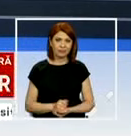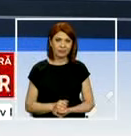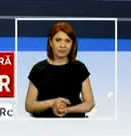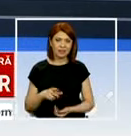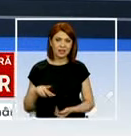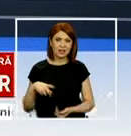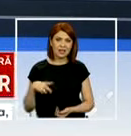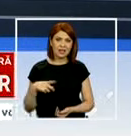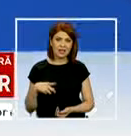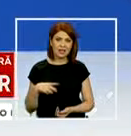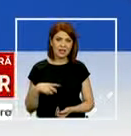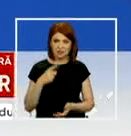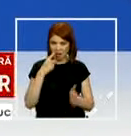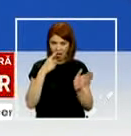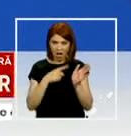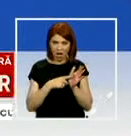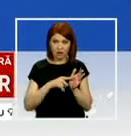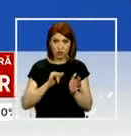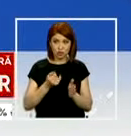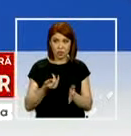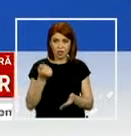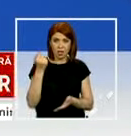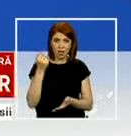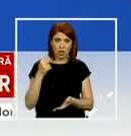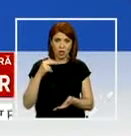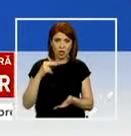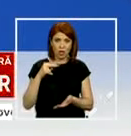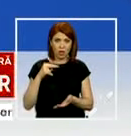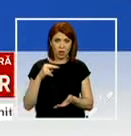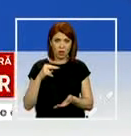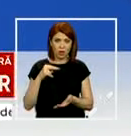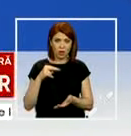este arătat și de găzduirea acestui summit.